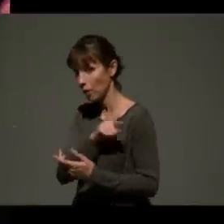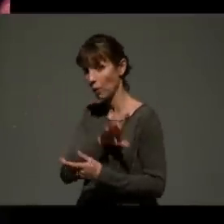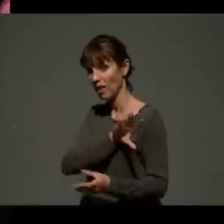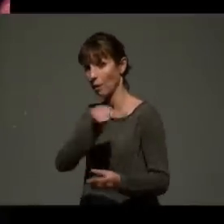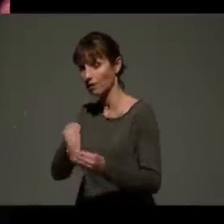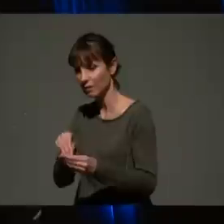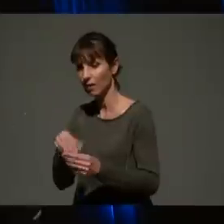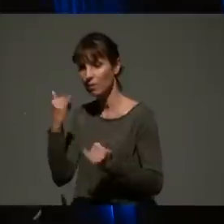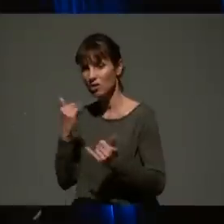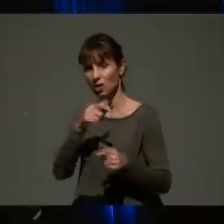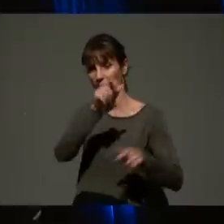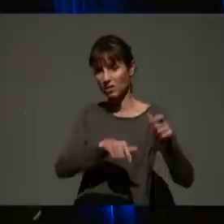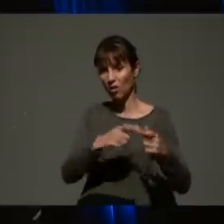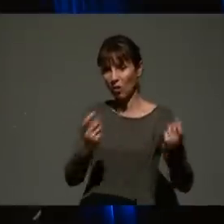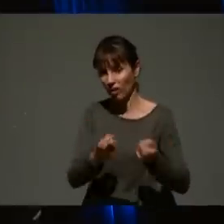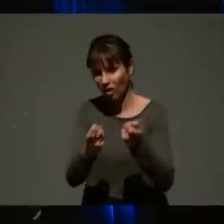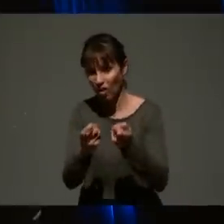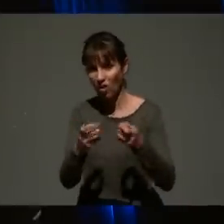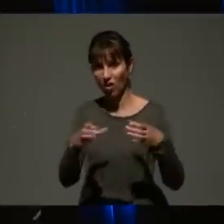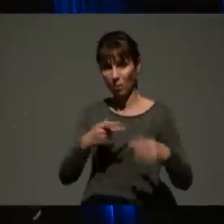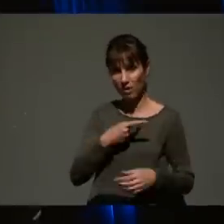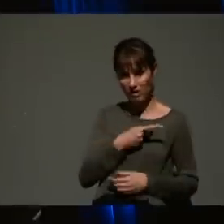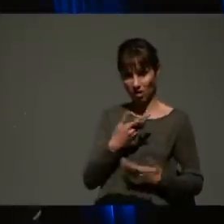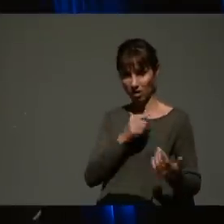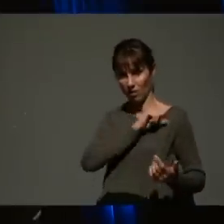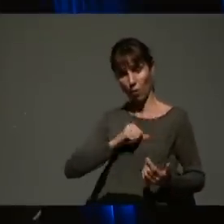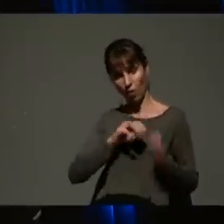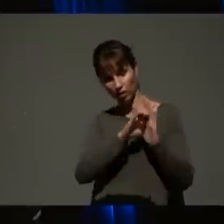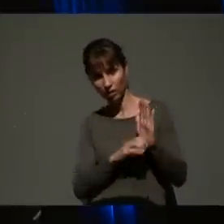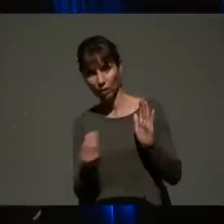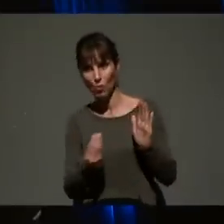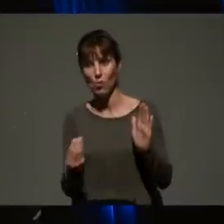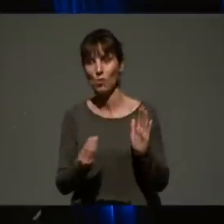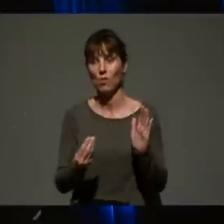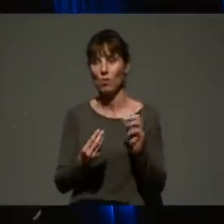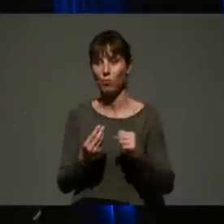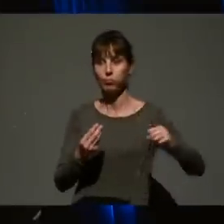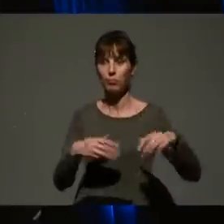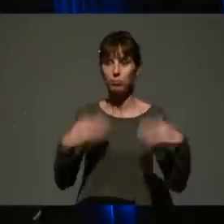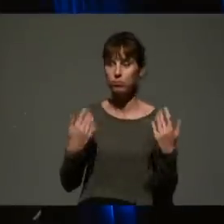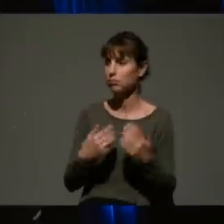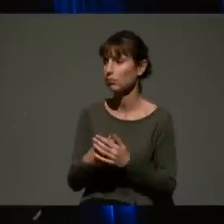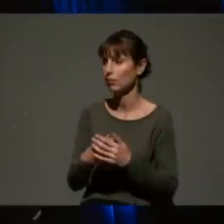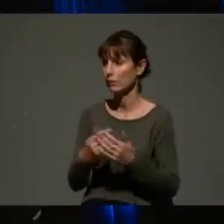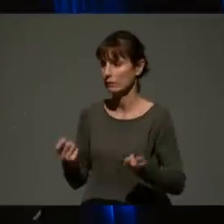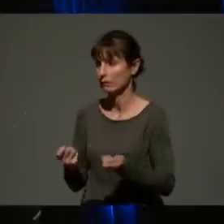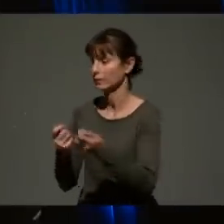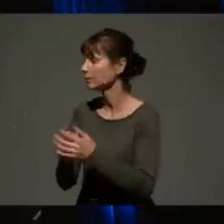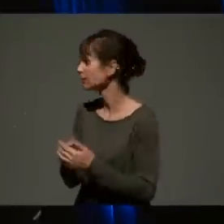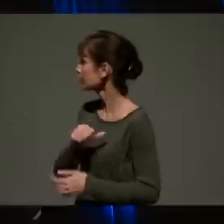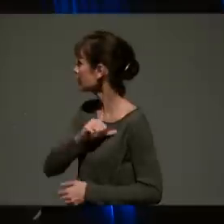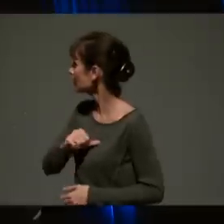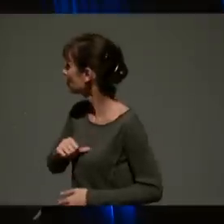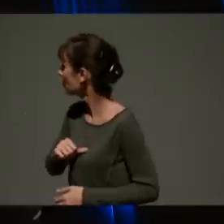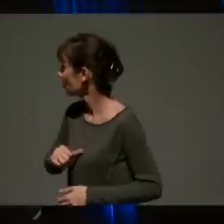et l'entraîneur et les médecins qui le suivaient avaient une idée de l'éthique tout à fait bien fondamentale. Hein, parce que là, quand même, quand